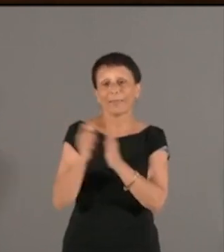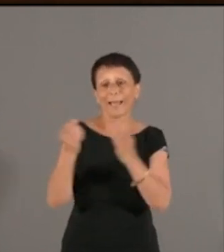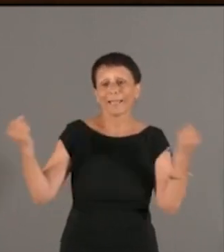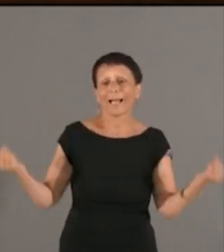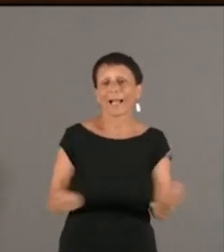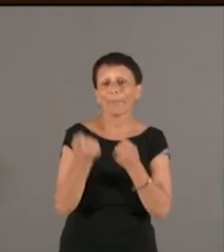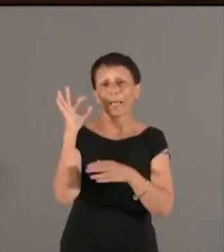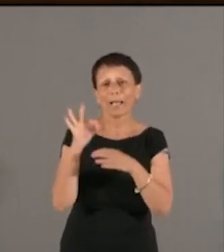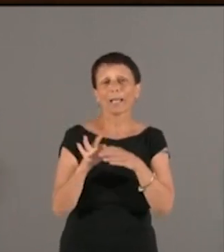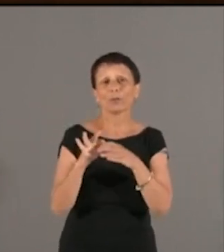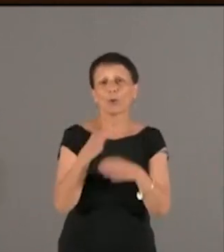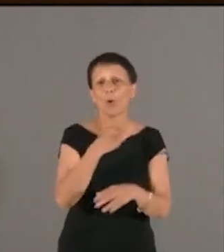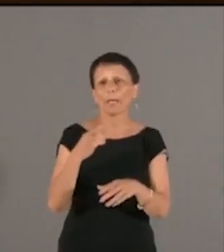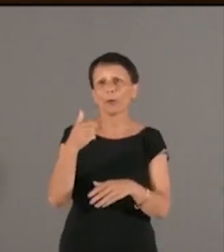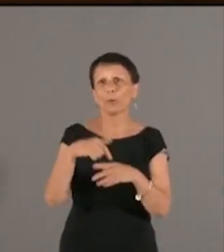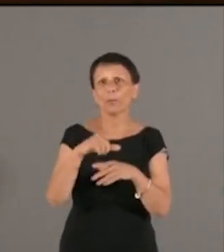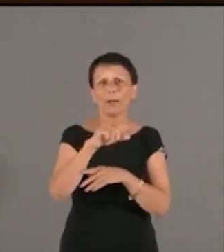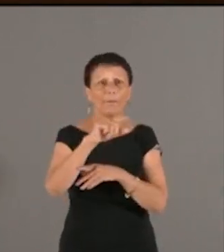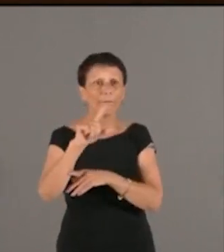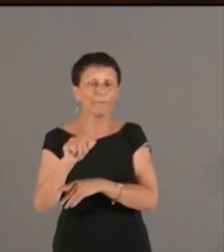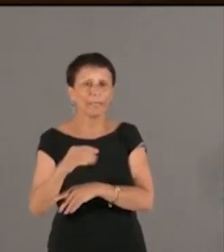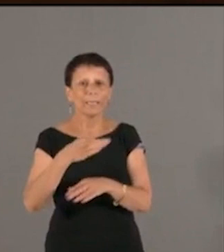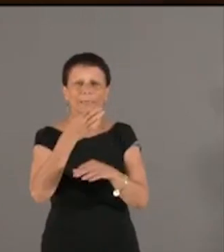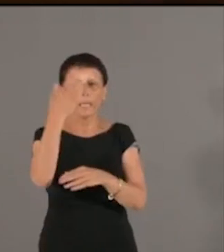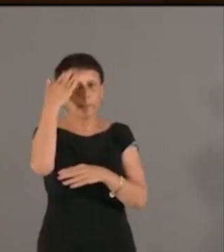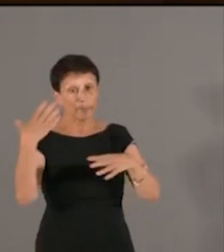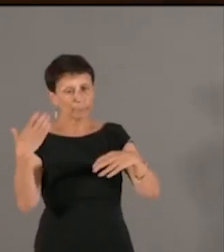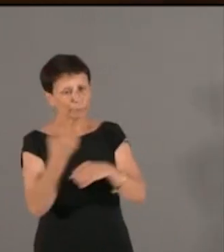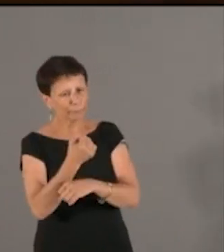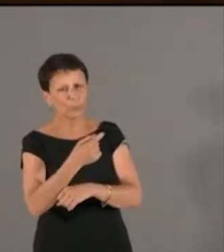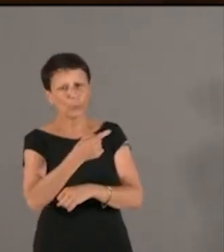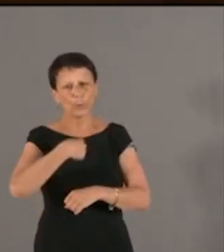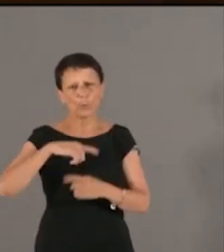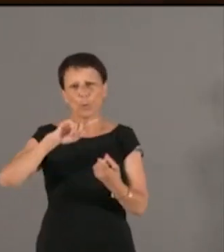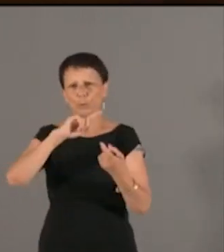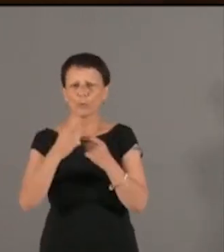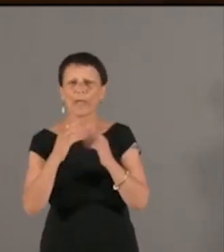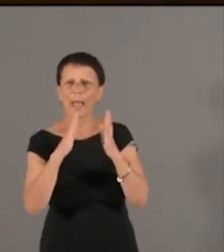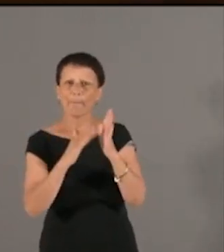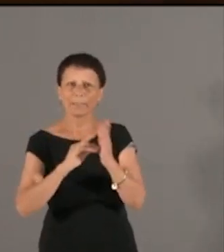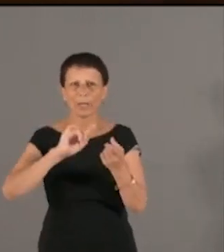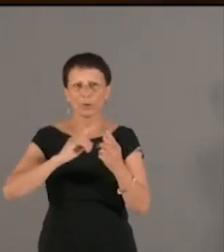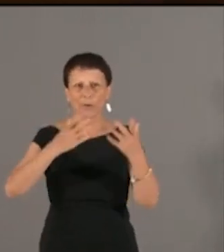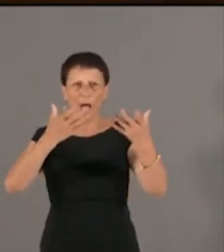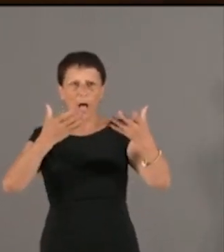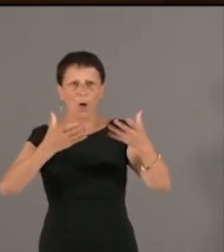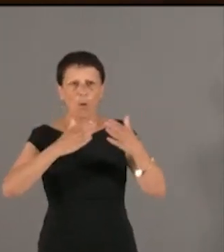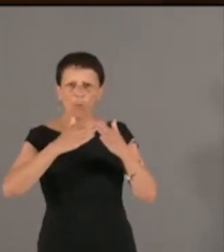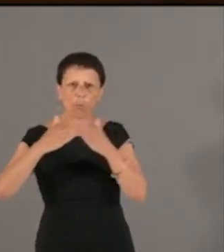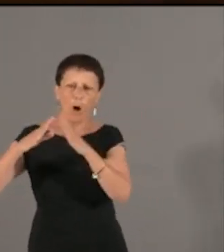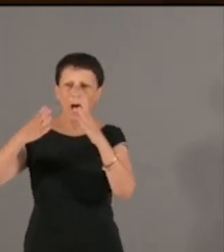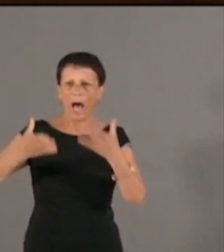élections municipales de 2020, vous aviez annoncé qu'en cas de victoire, eh bien, vous feriez de Marseille un port accueillant pour les migrants, promesse